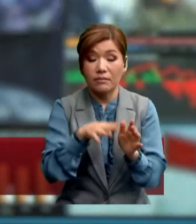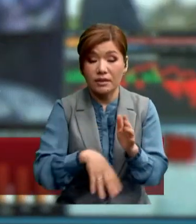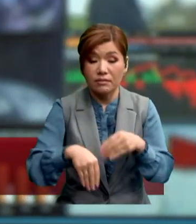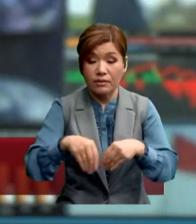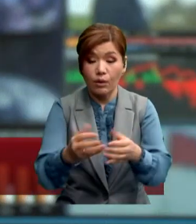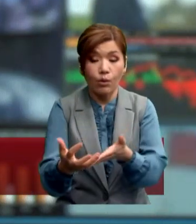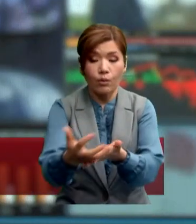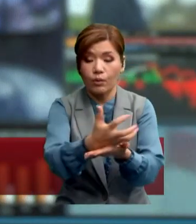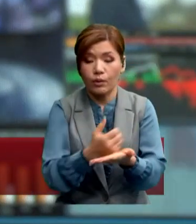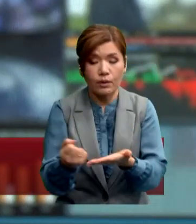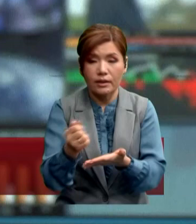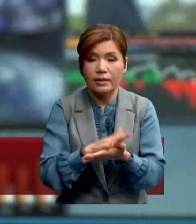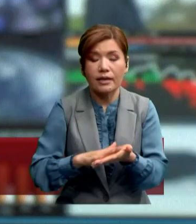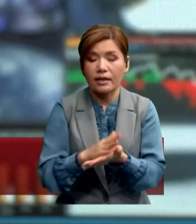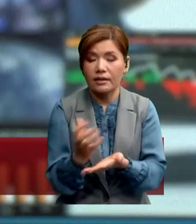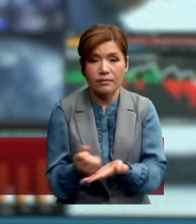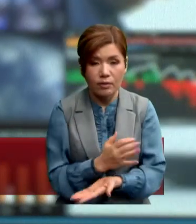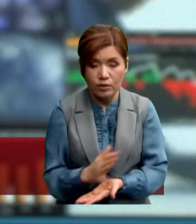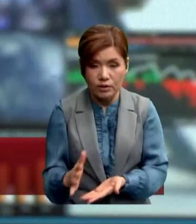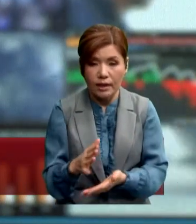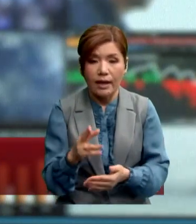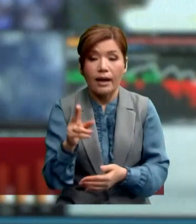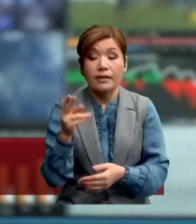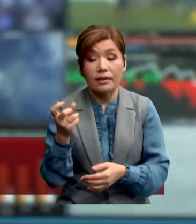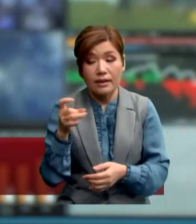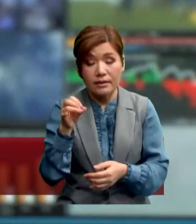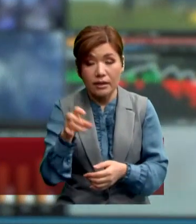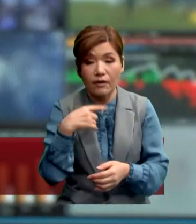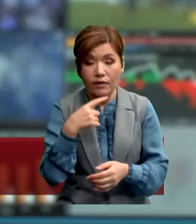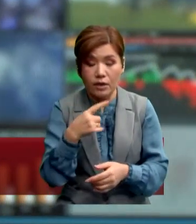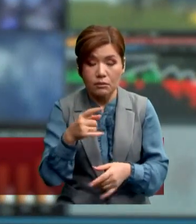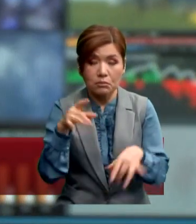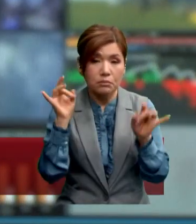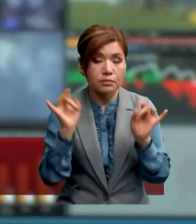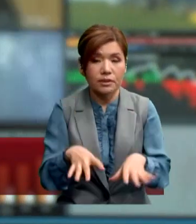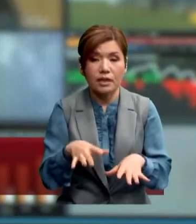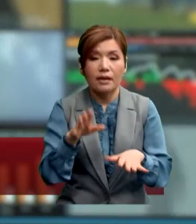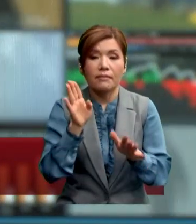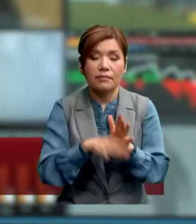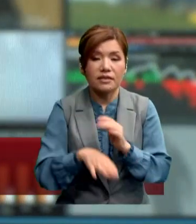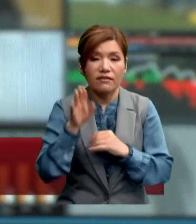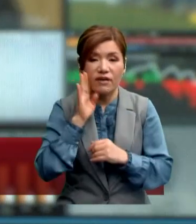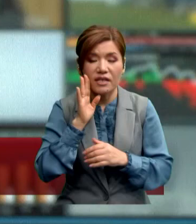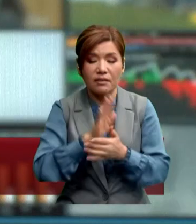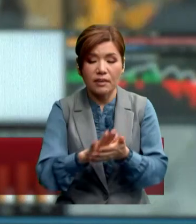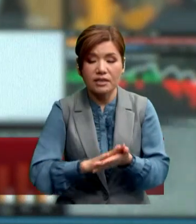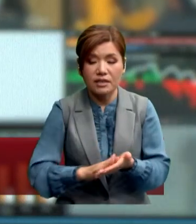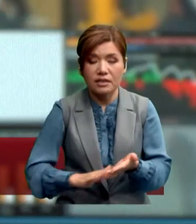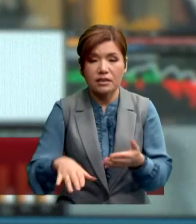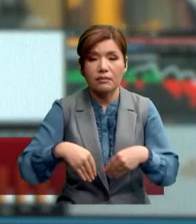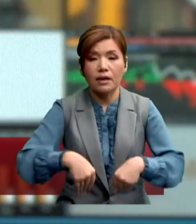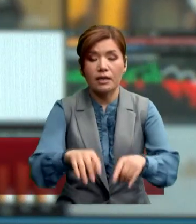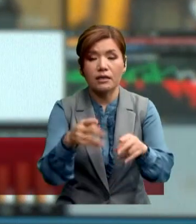процедуры собрать урожай нет никаких шансов дыхание говорят неожиданно для себя они остались без воды для промывки и полива